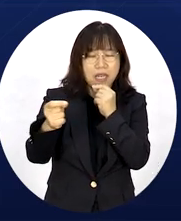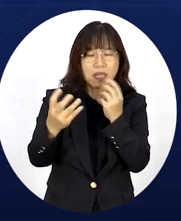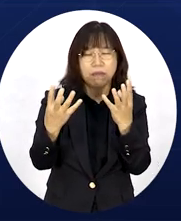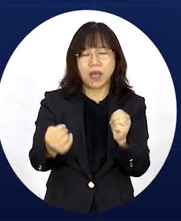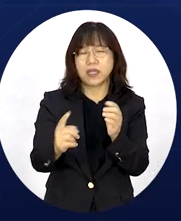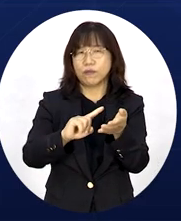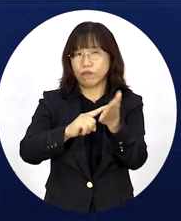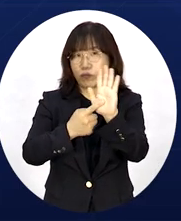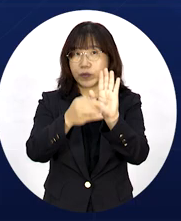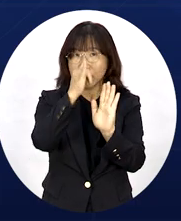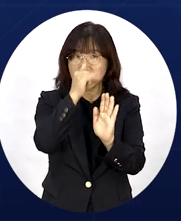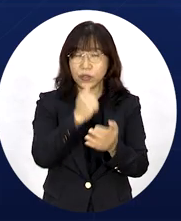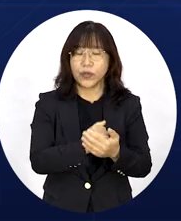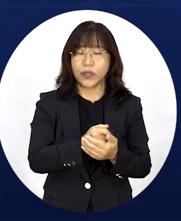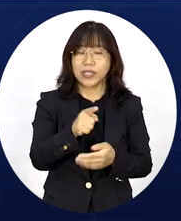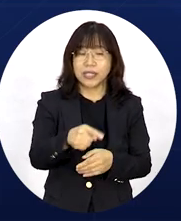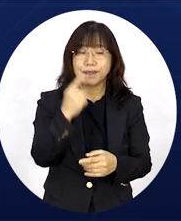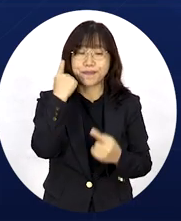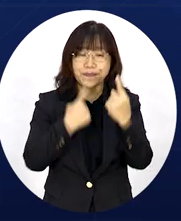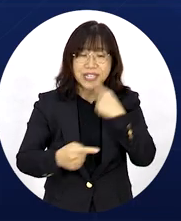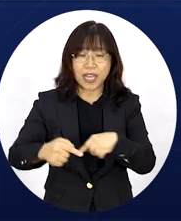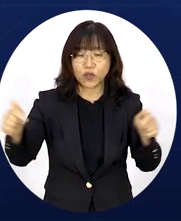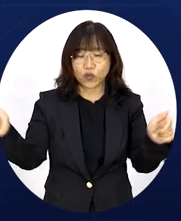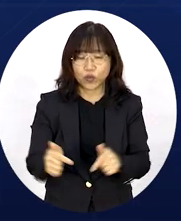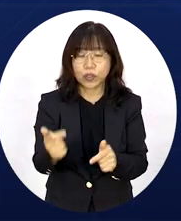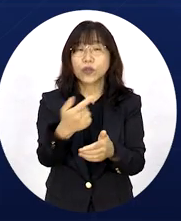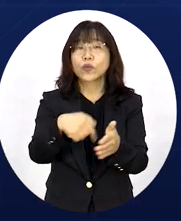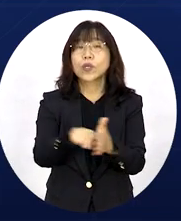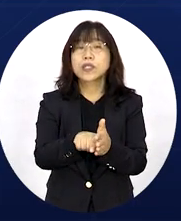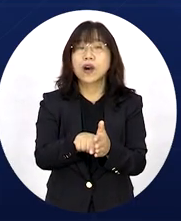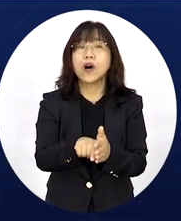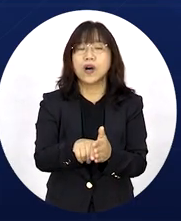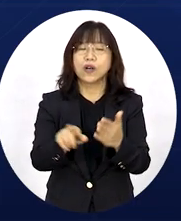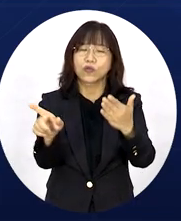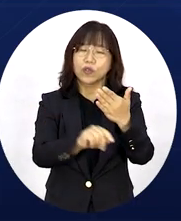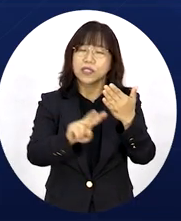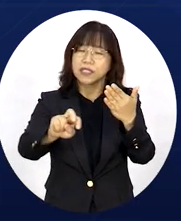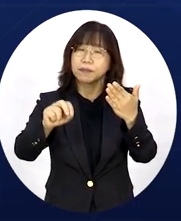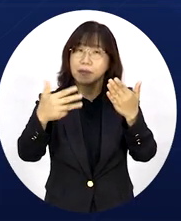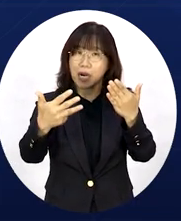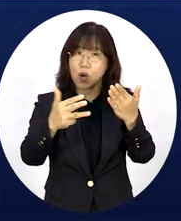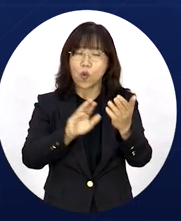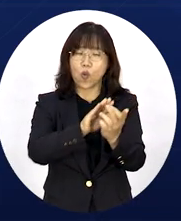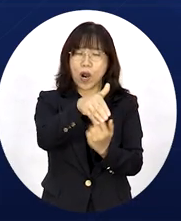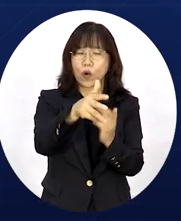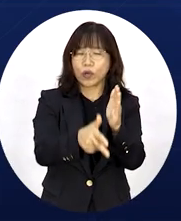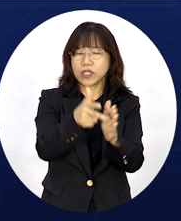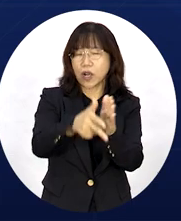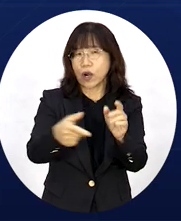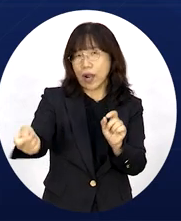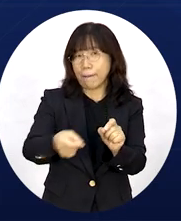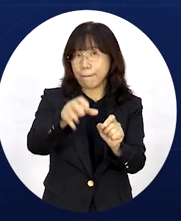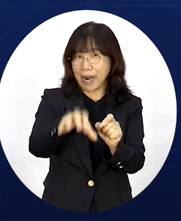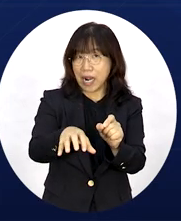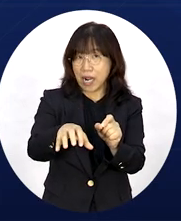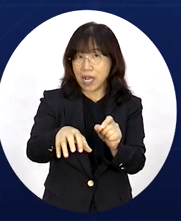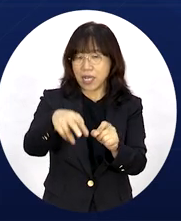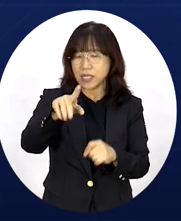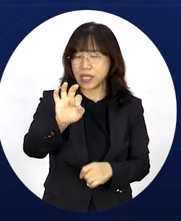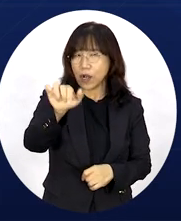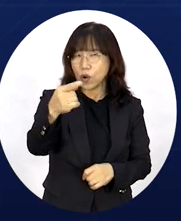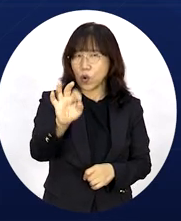있는데요 이런 전세 사기에 대한 피해를 줄이기 위해서 지난 28일 화곡역 인근에 위치한